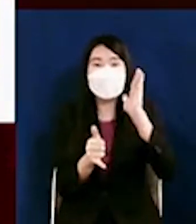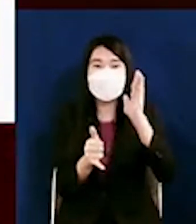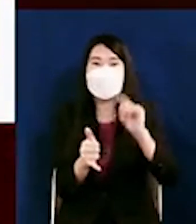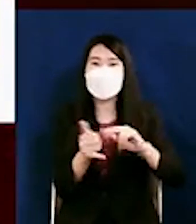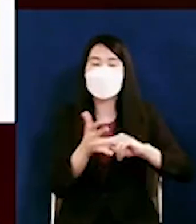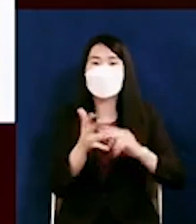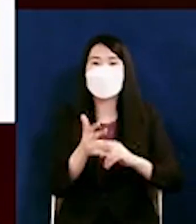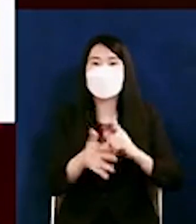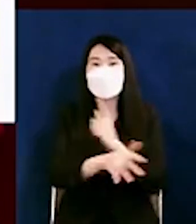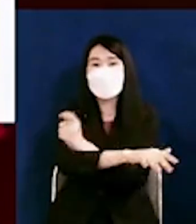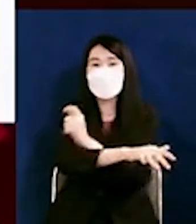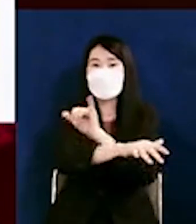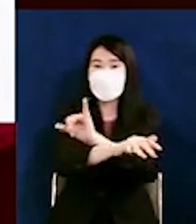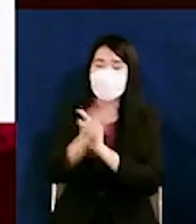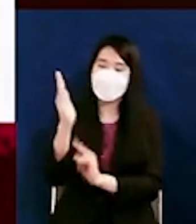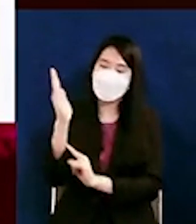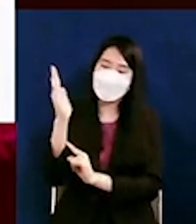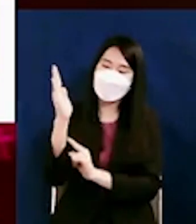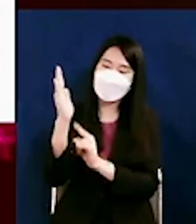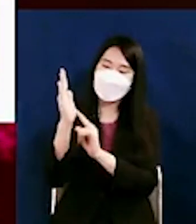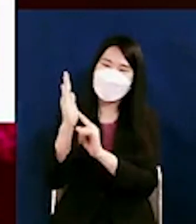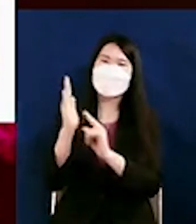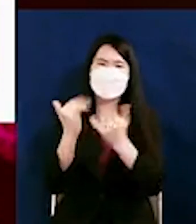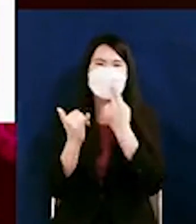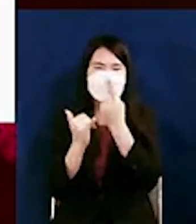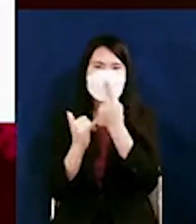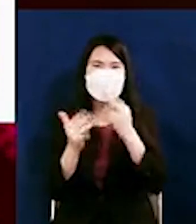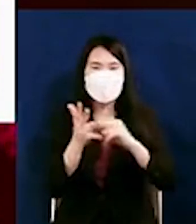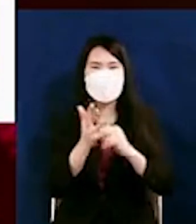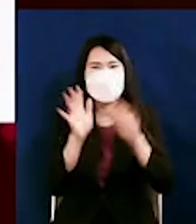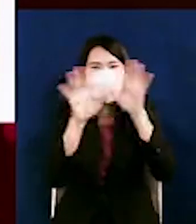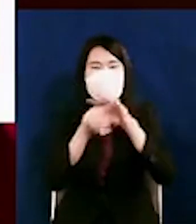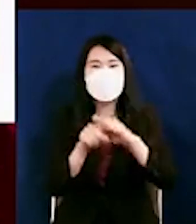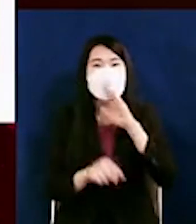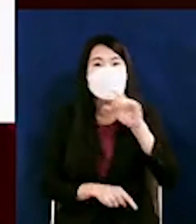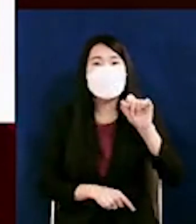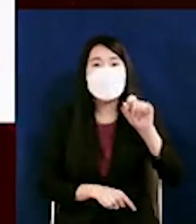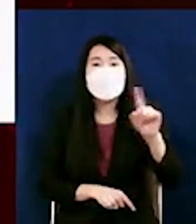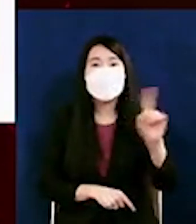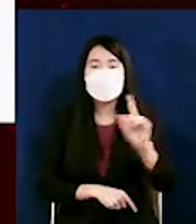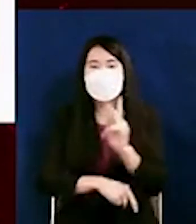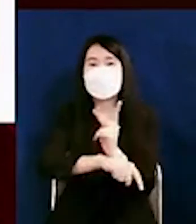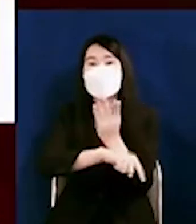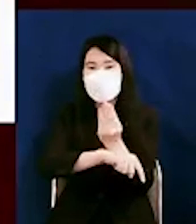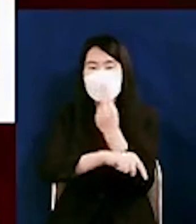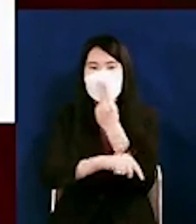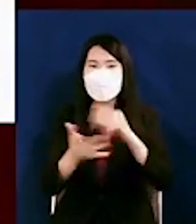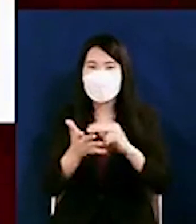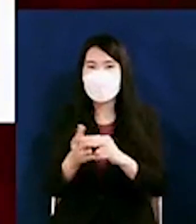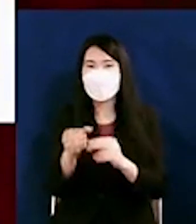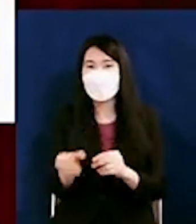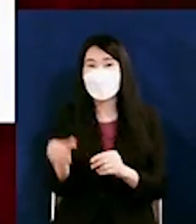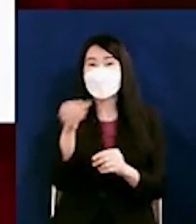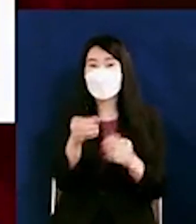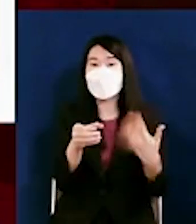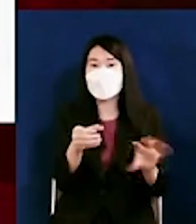อยุธยานะครับแล้วก็มีการเก็บตัวอย่างเนื่องจากแอฟริมเขามีศูนย์อยู่ที่กำแพงเพชรนะครับก็มีการส่งตัวอย่างก็